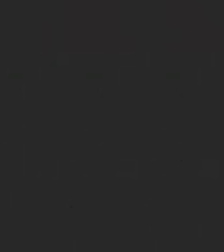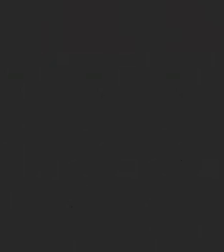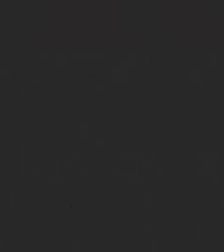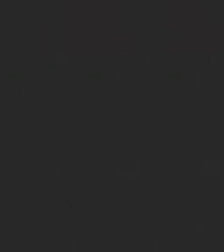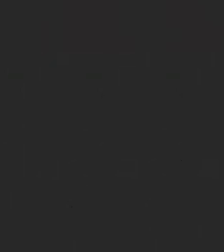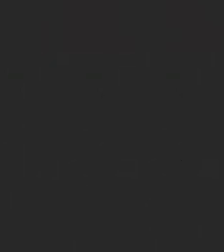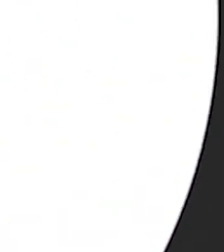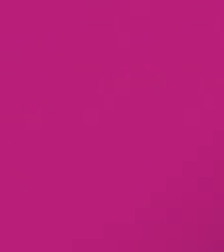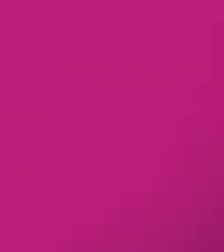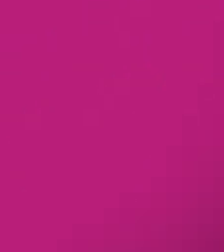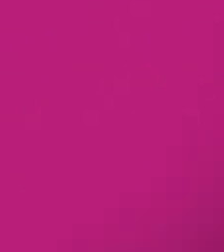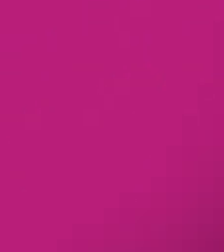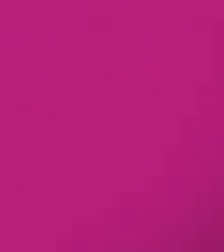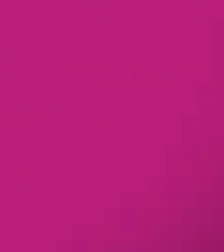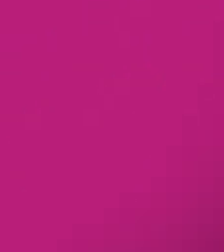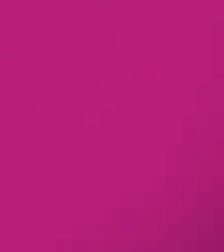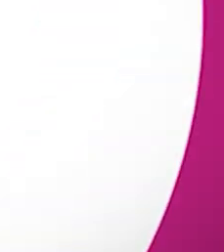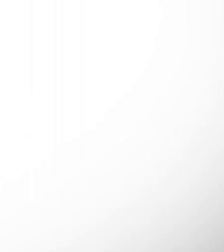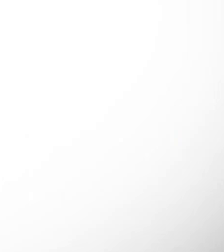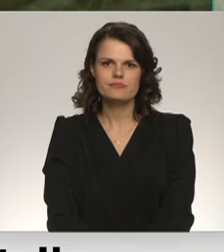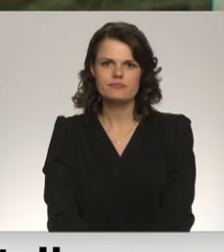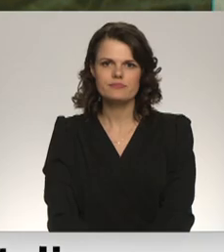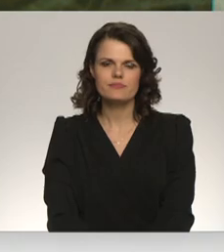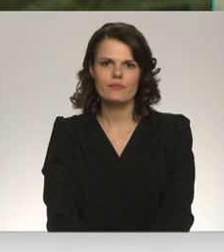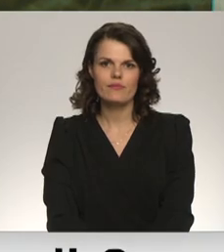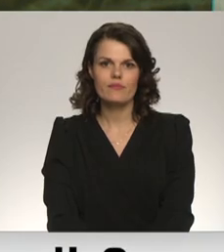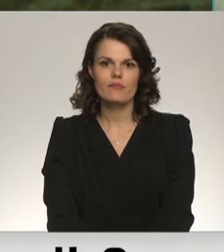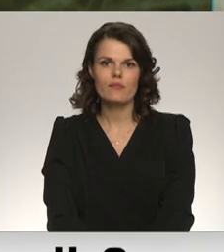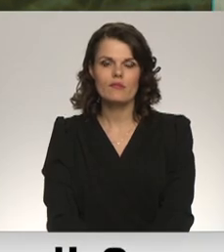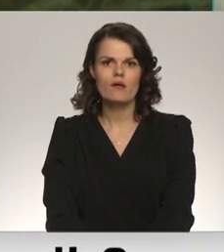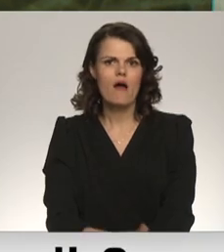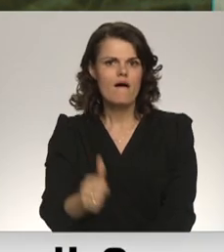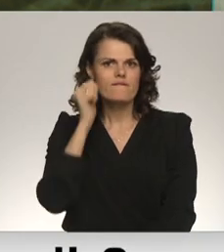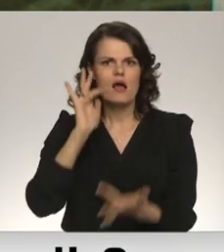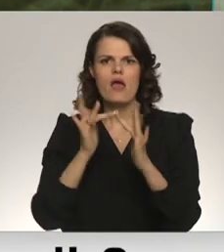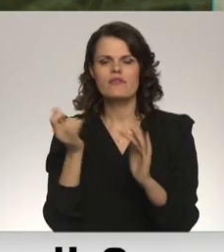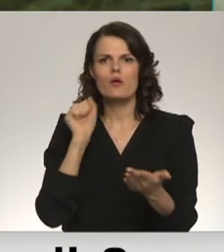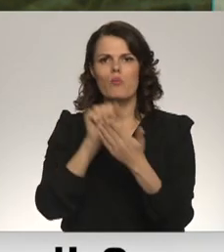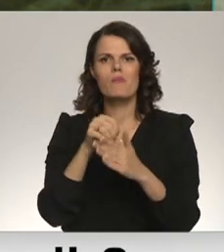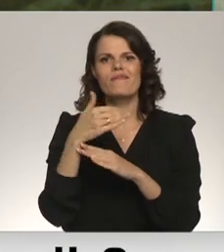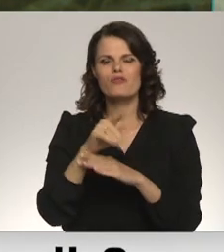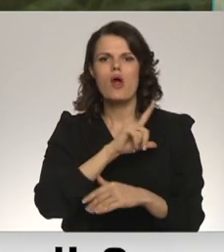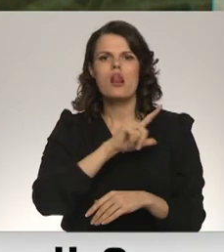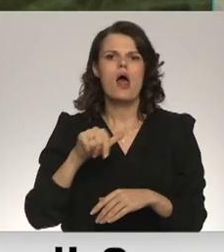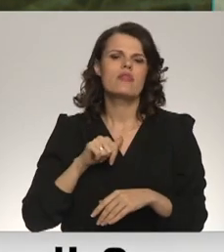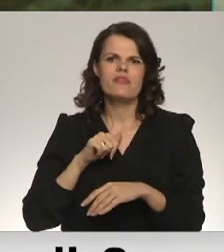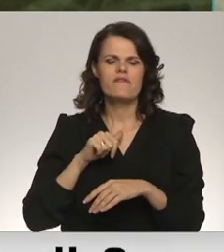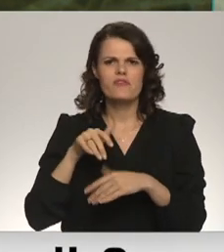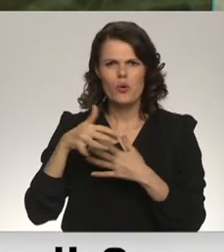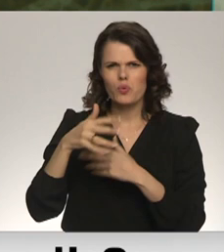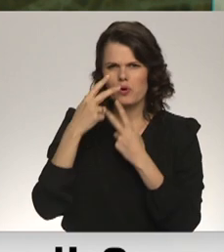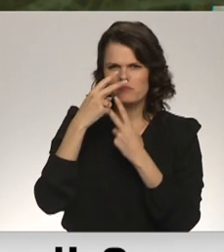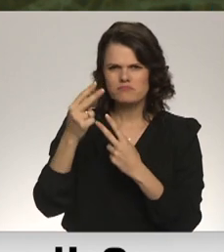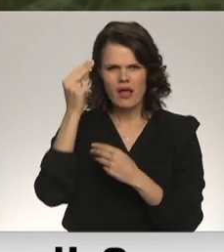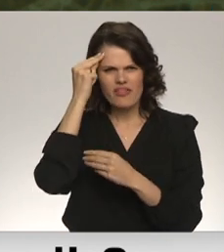Re, viss ēters ir te! Vakar sociālajos tīklos publicēts video ar Latvijas piekrastē it kā